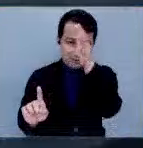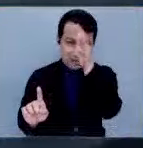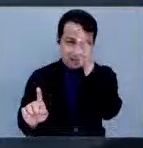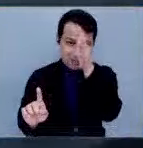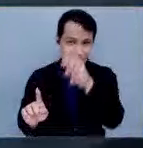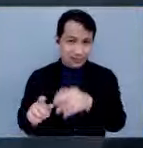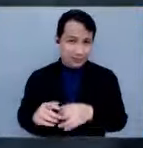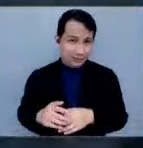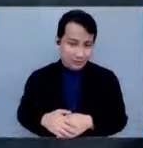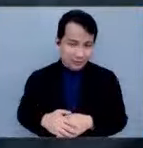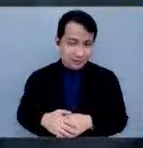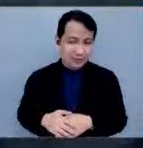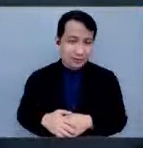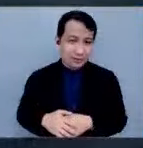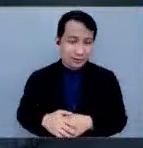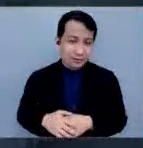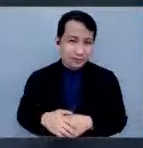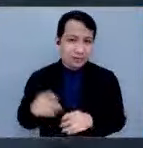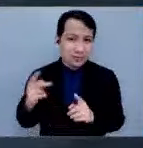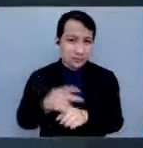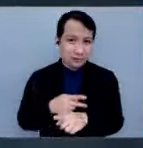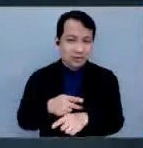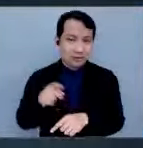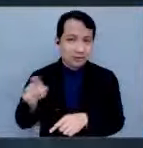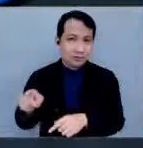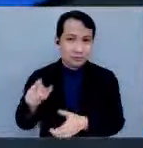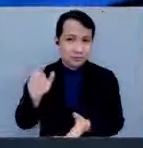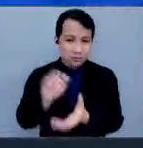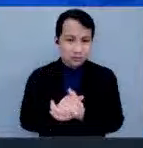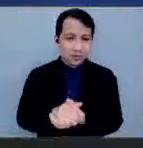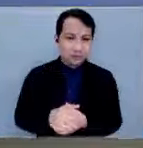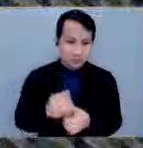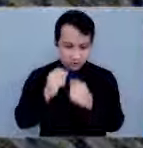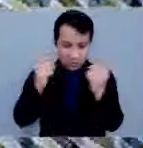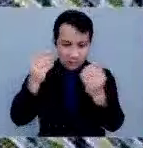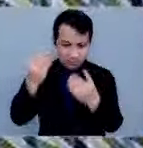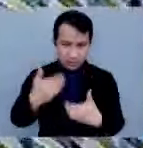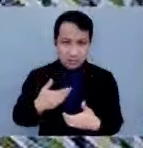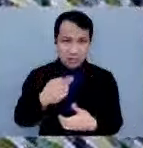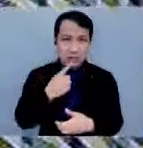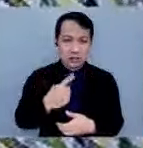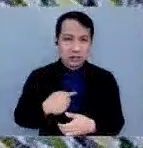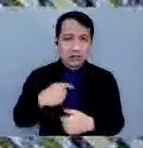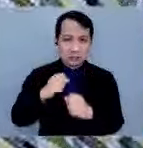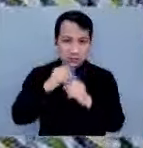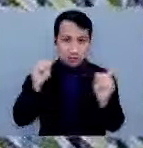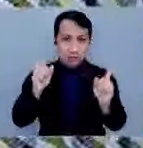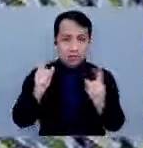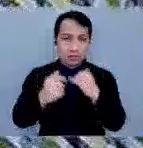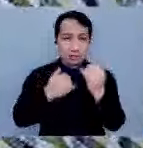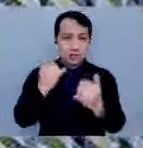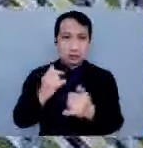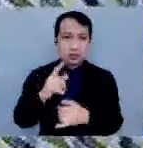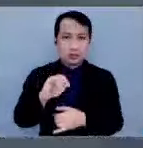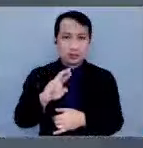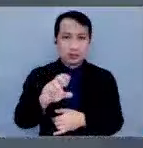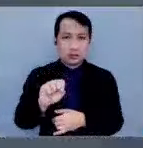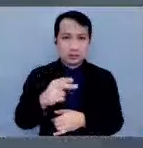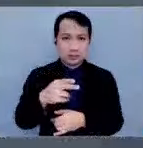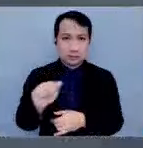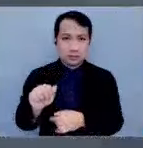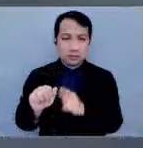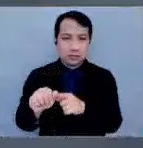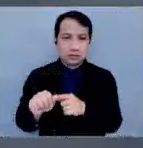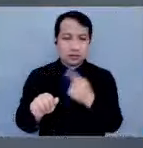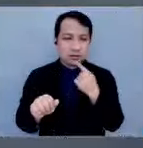ni Irene, nalaman niya ang umano'y panghahalay ng mister niya nang biglang magwala si Tricia isang araw at